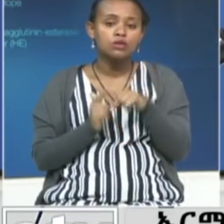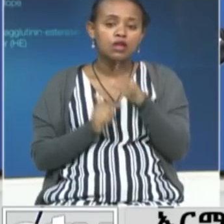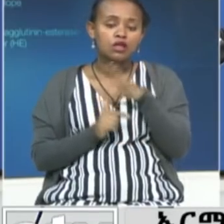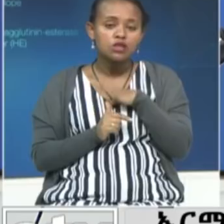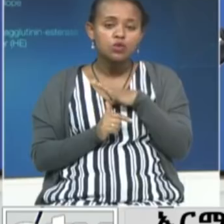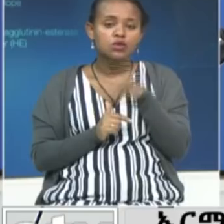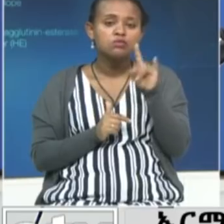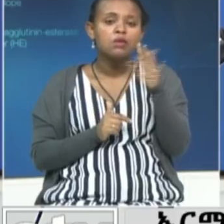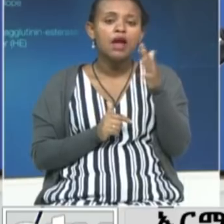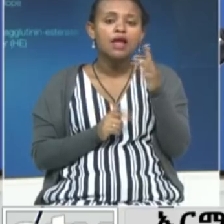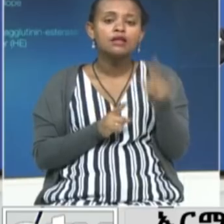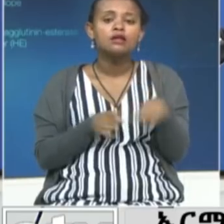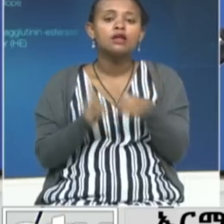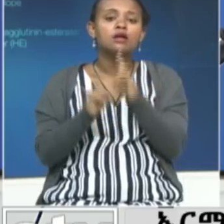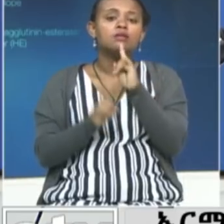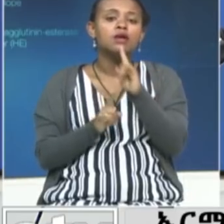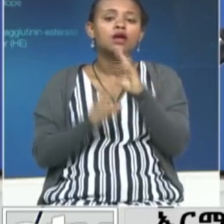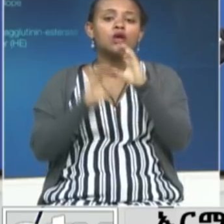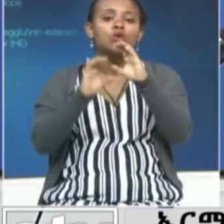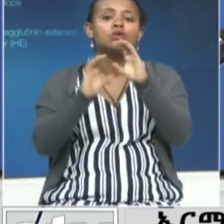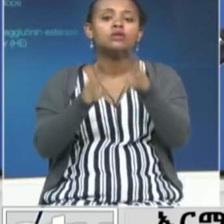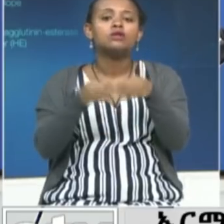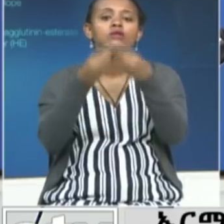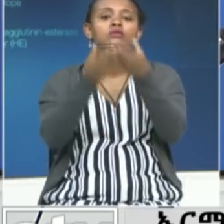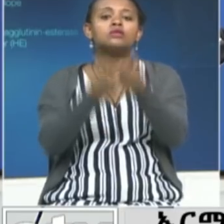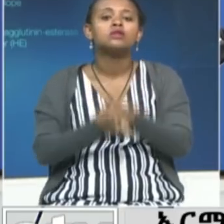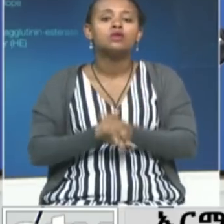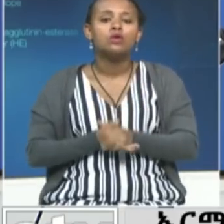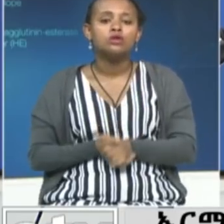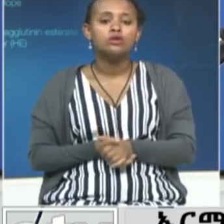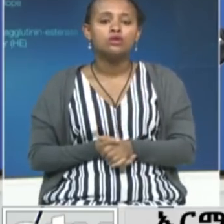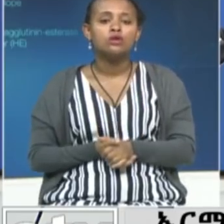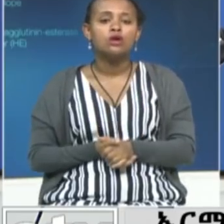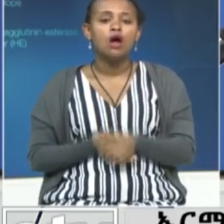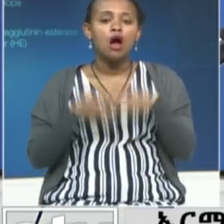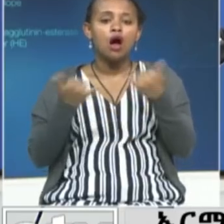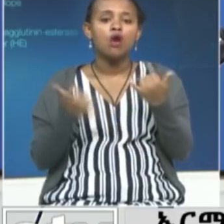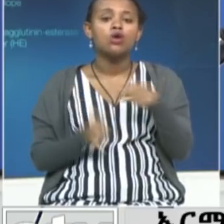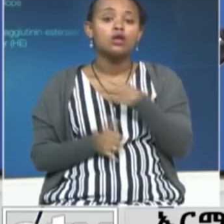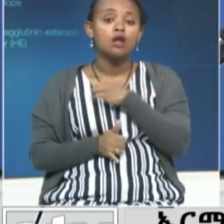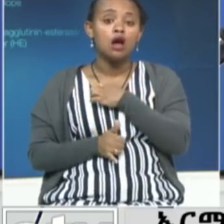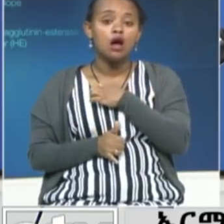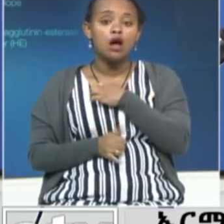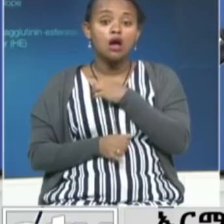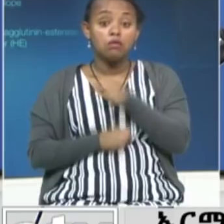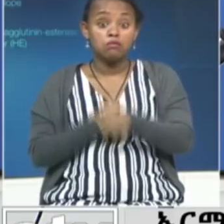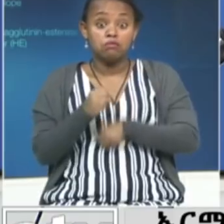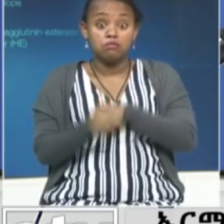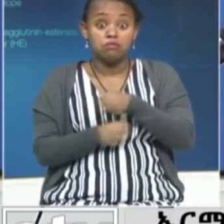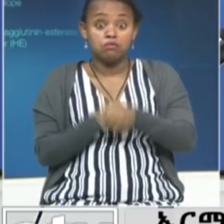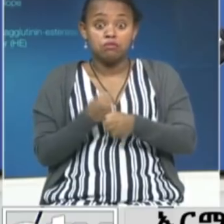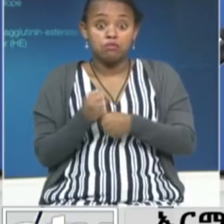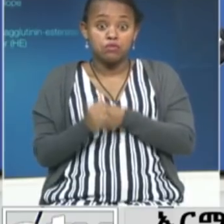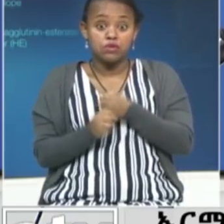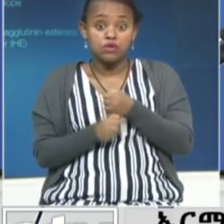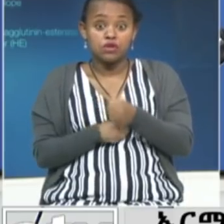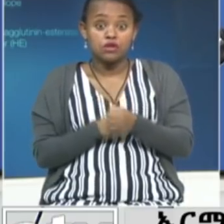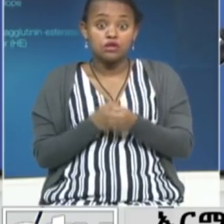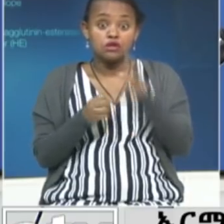ለነዛ በምን አይነት መንገድ ነው ትምህርት የሚሰጣቸው ነው። ኦልሬዲ አሁን እኛ በቴንሽን ራሱ ብናልቅ